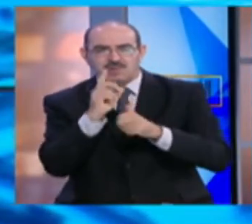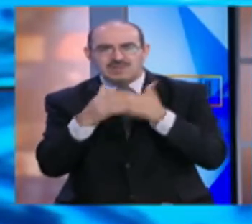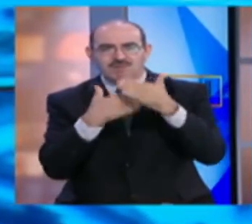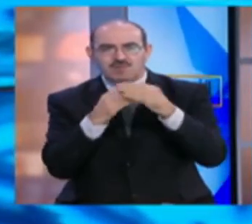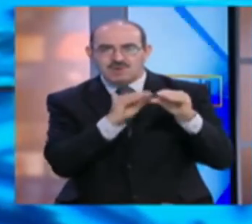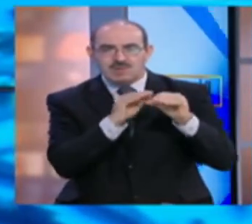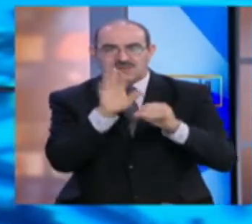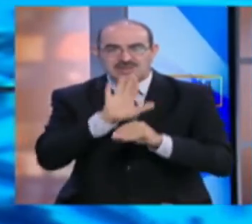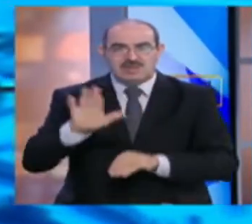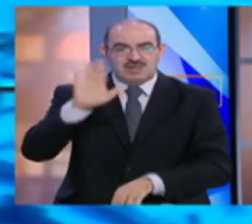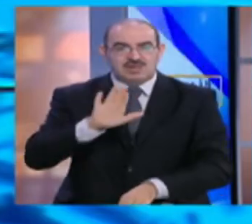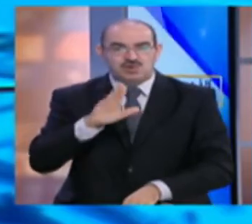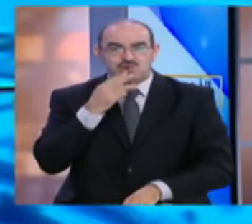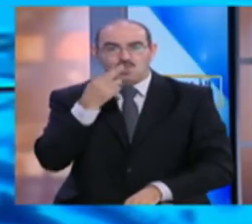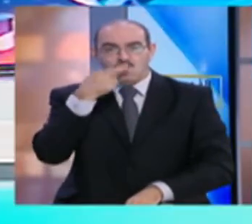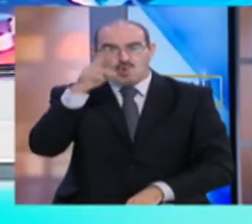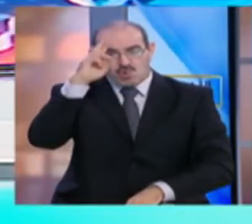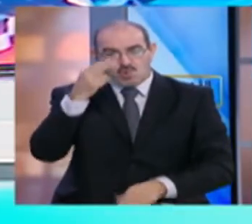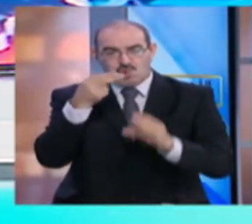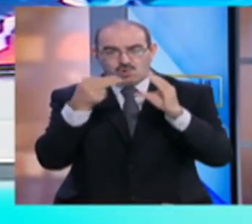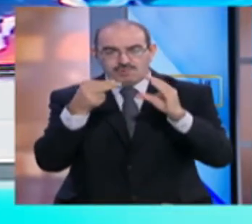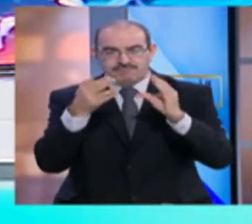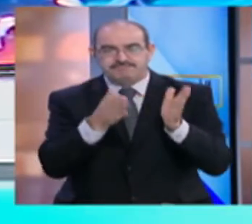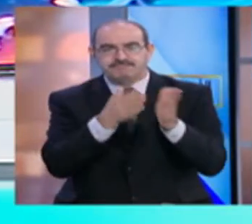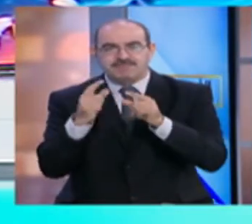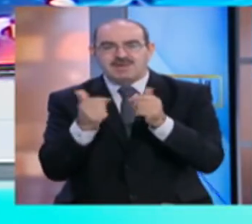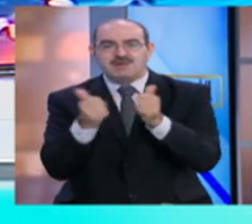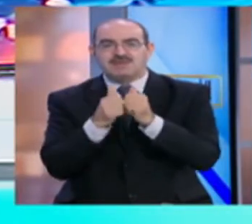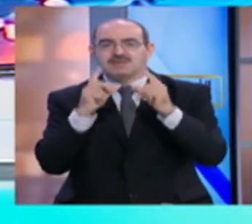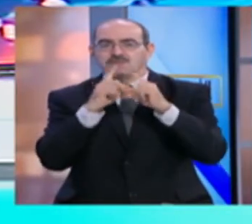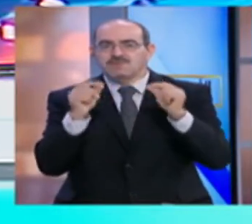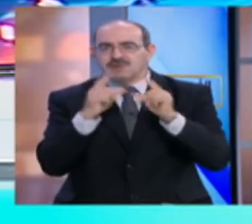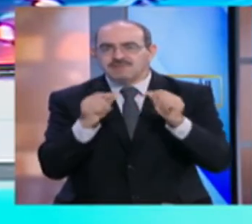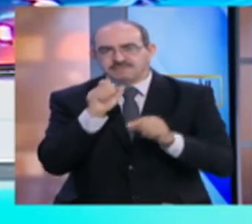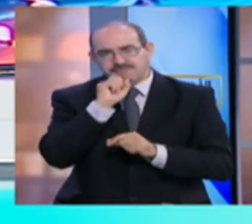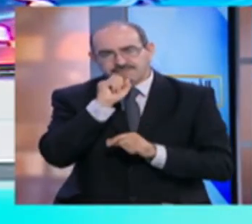في منطقة اليورو. وبهذا سيدتي